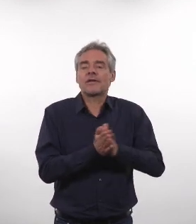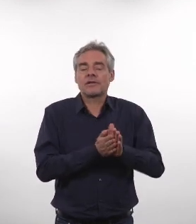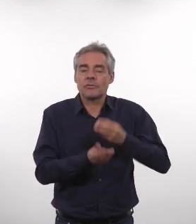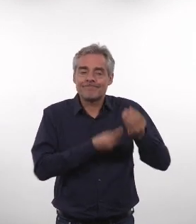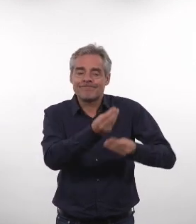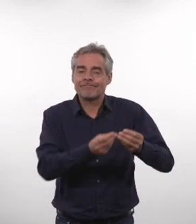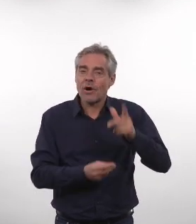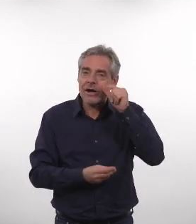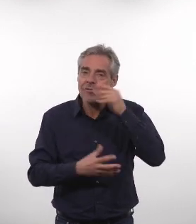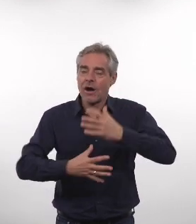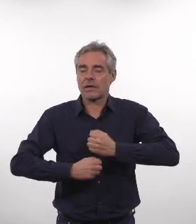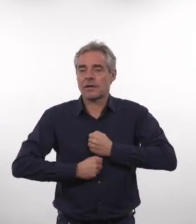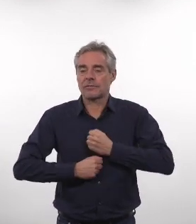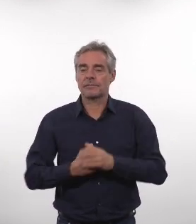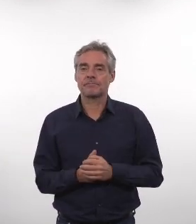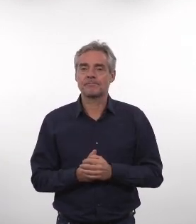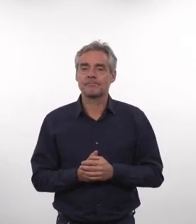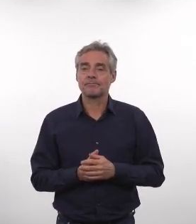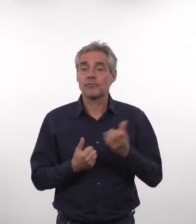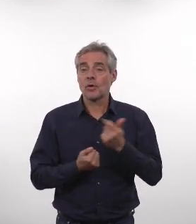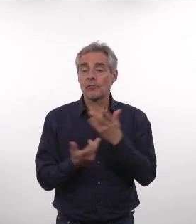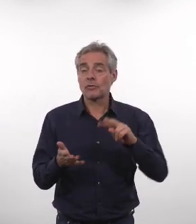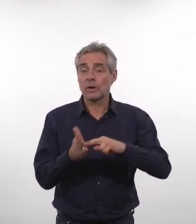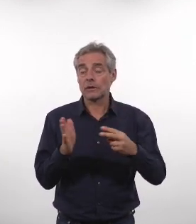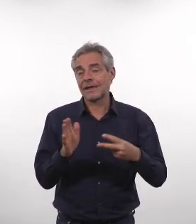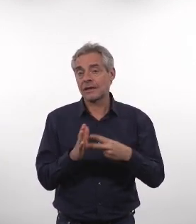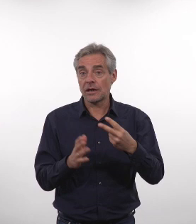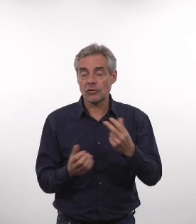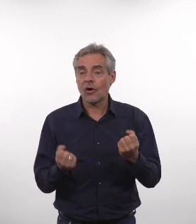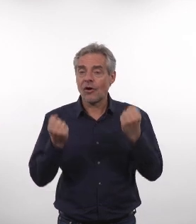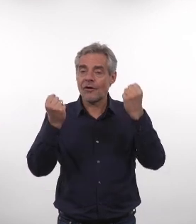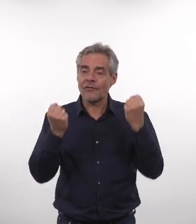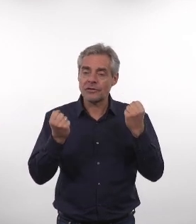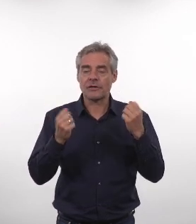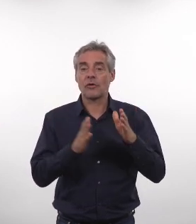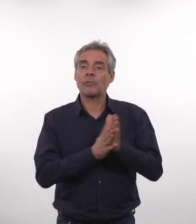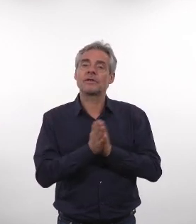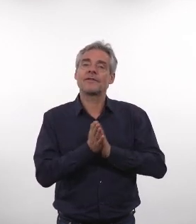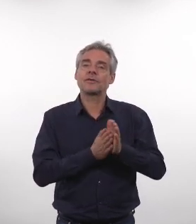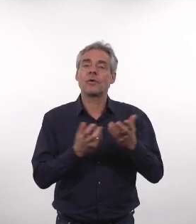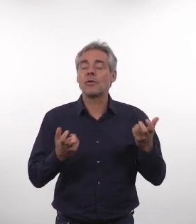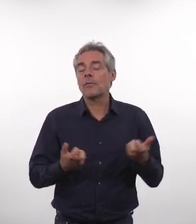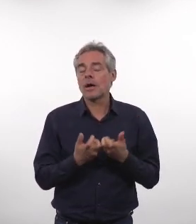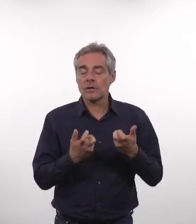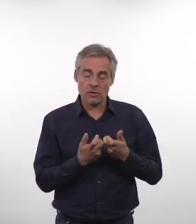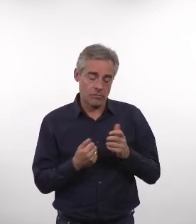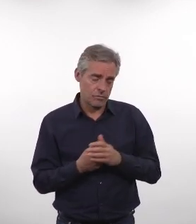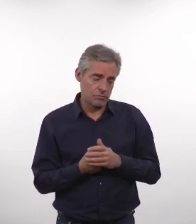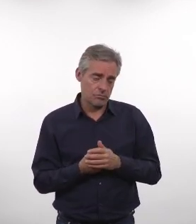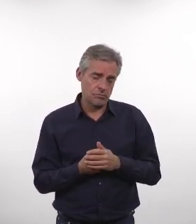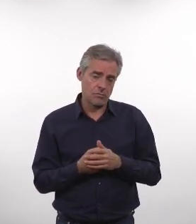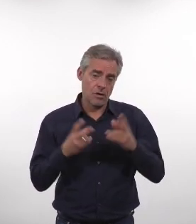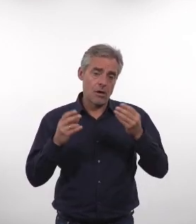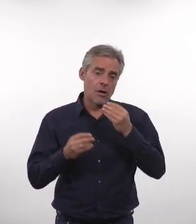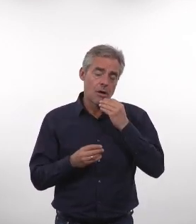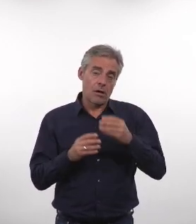efforts. Donc il y a plusieurs types de renforçateurs qui existent. Euh, En fait, un renforçateur, il est